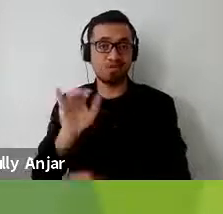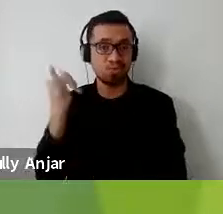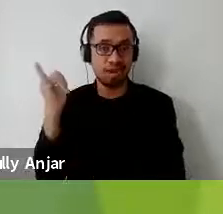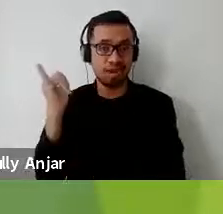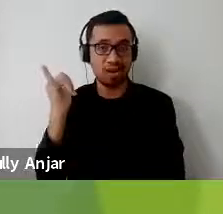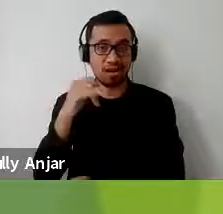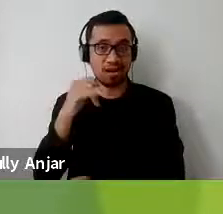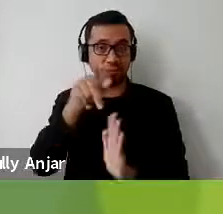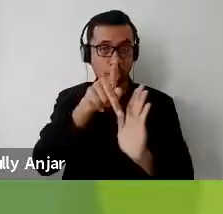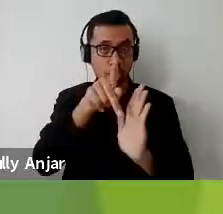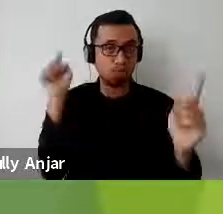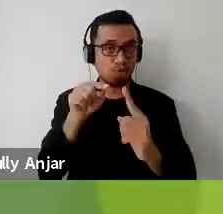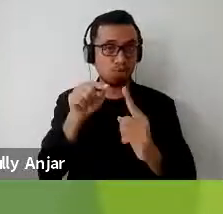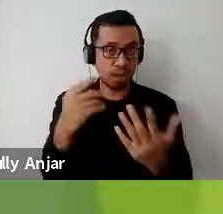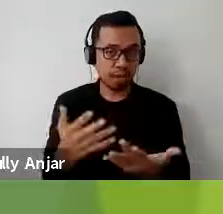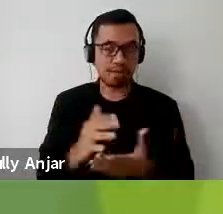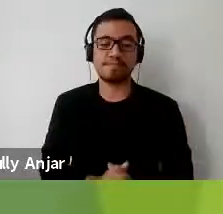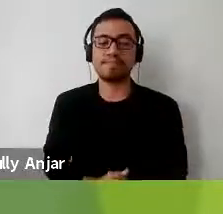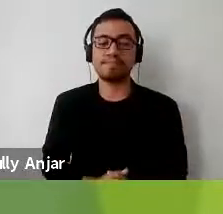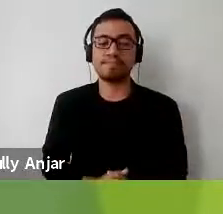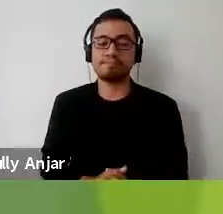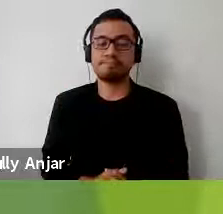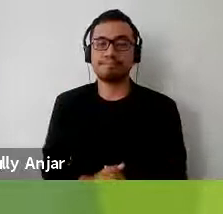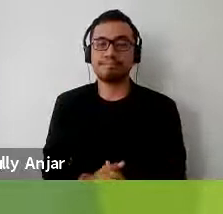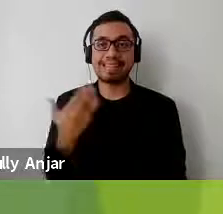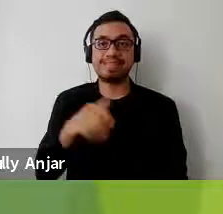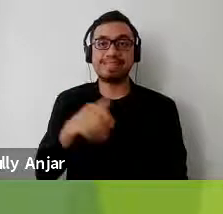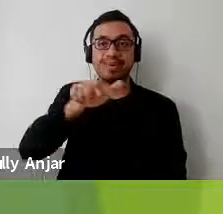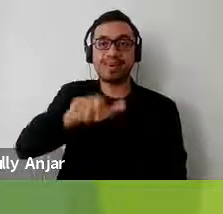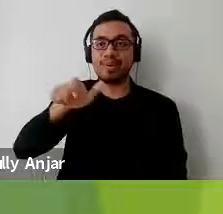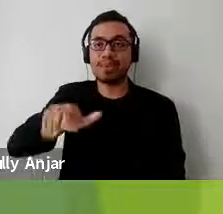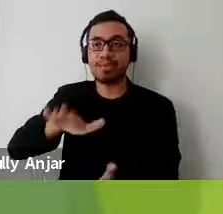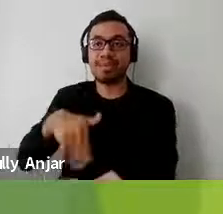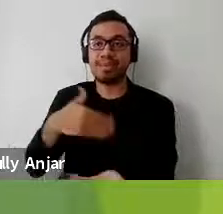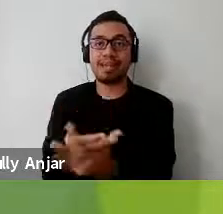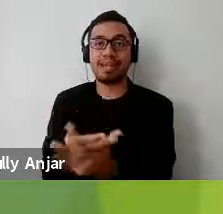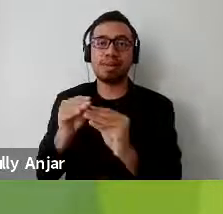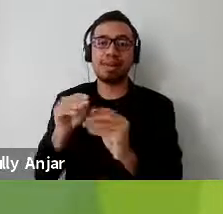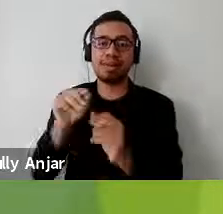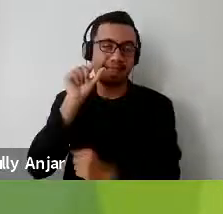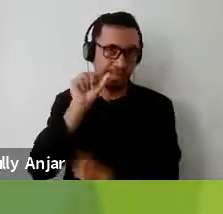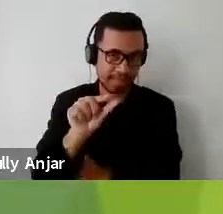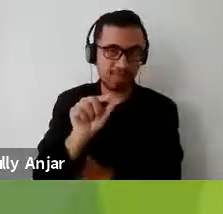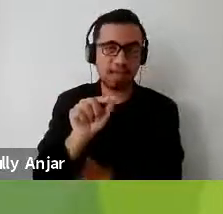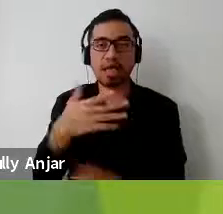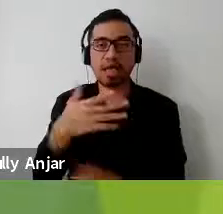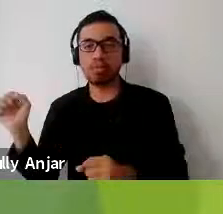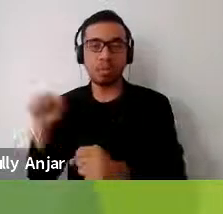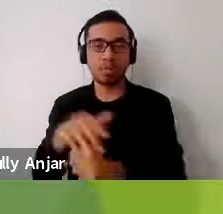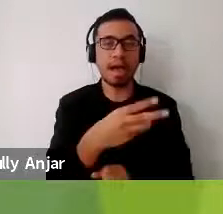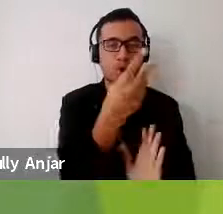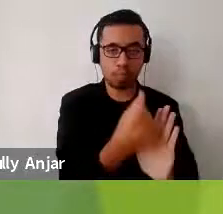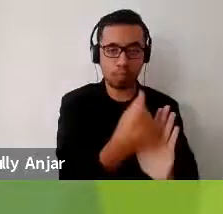pertama tujuan kita tadi agar jatuhnya korban dan dampak sosial ekonomi bagi warga masyarakat terminimalisir, sasarannya